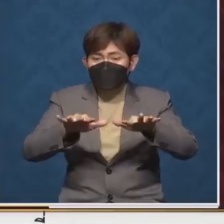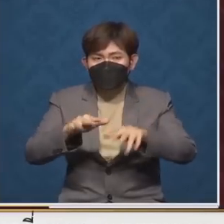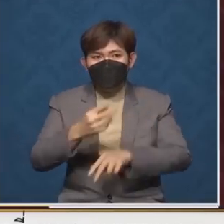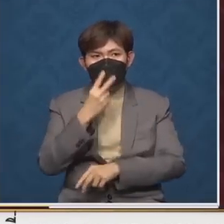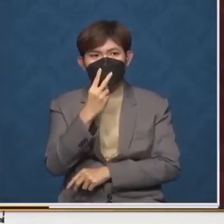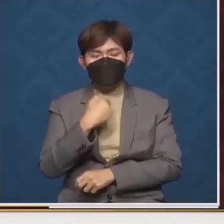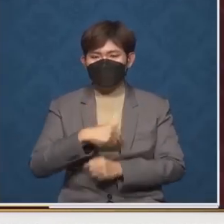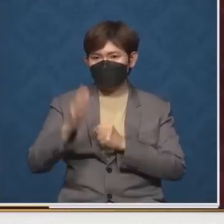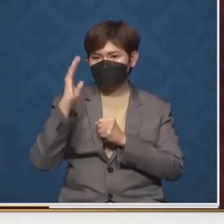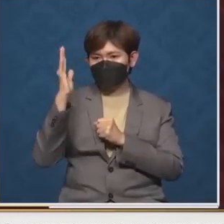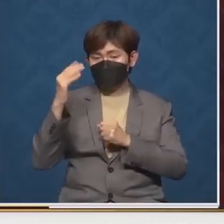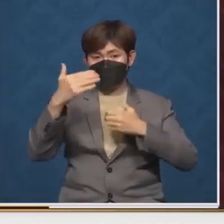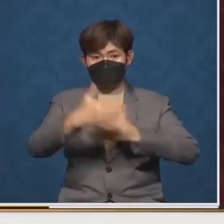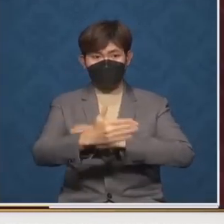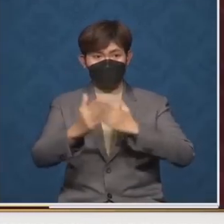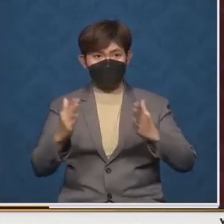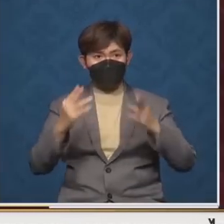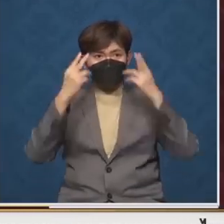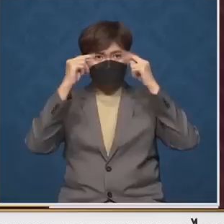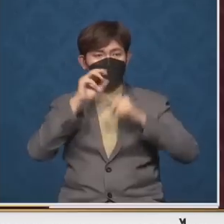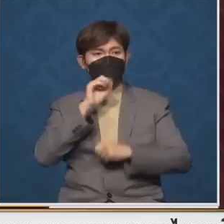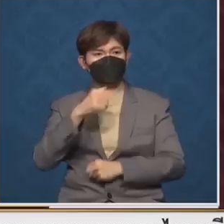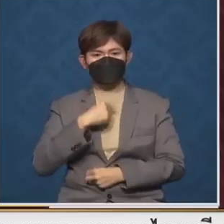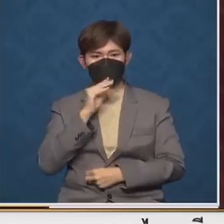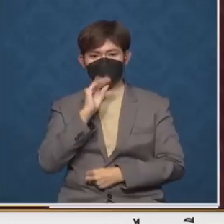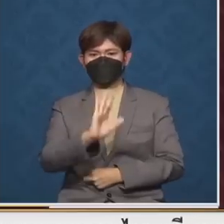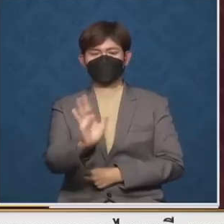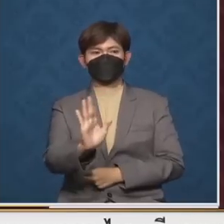ีการอพิปายให้องนี้นายกบอก ผมไมได้พูด